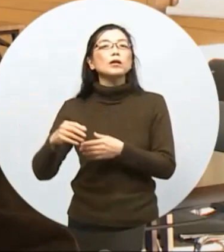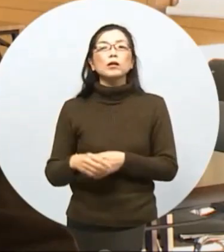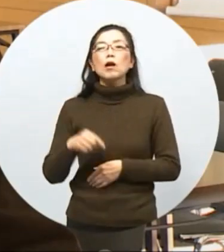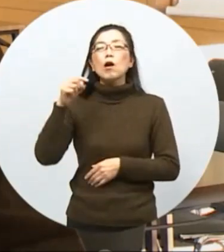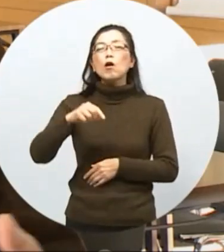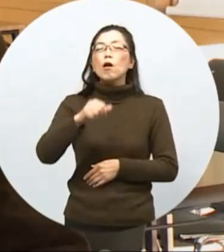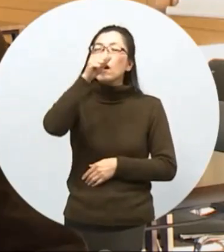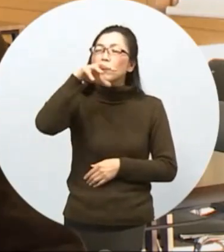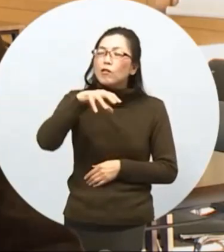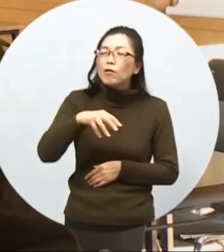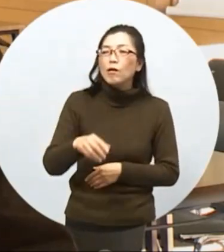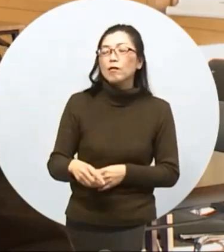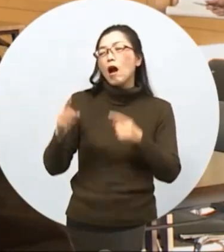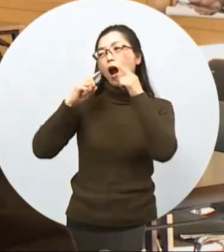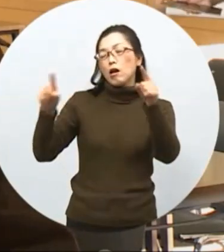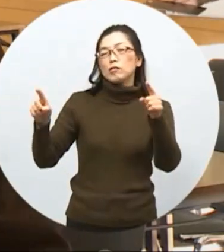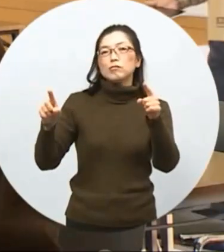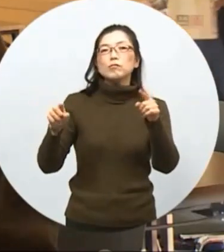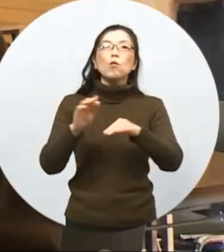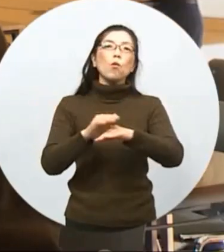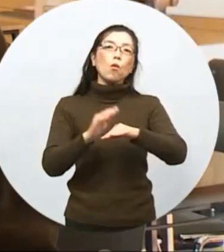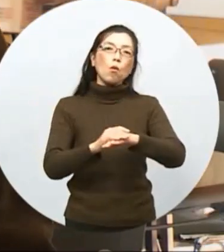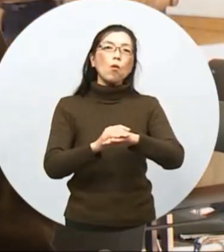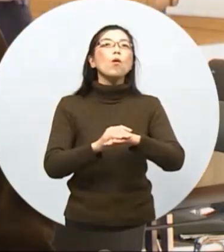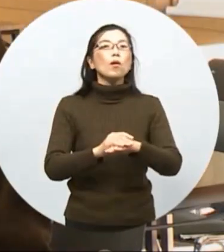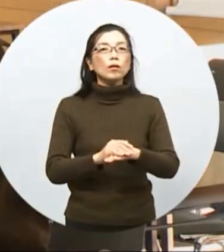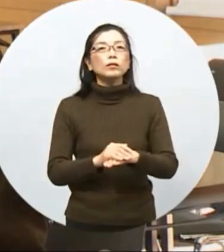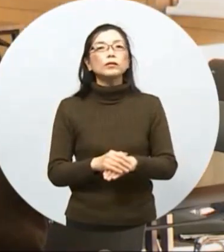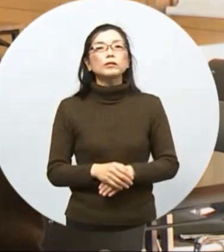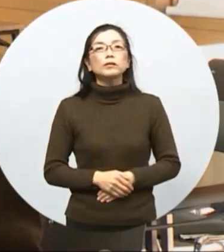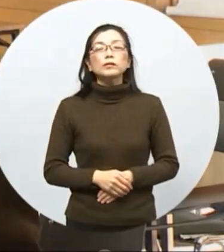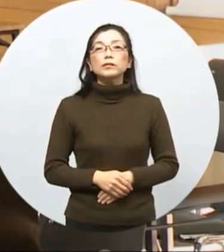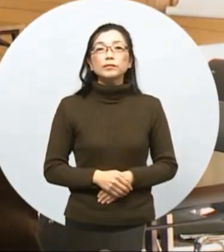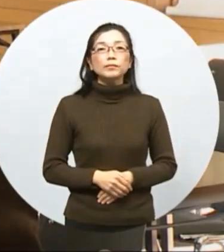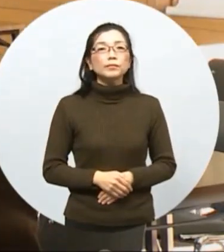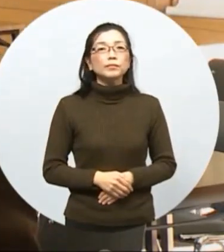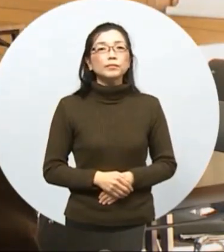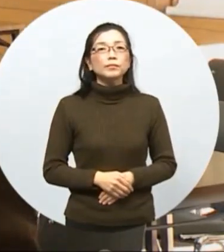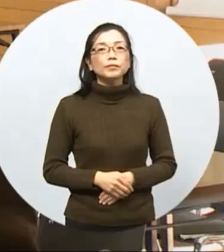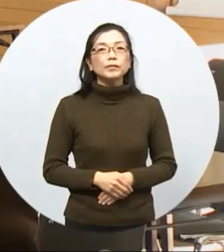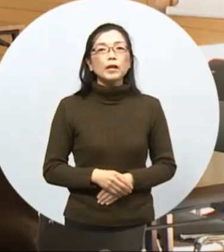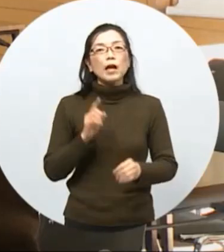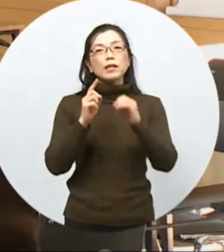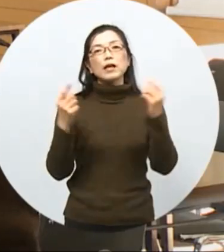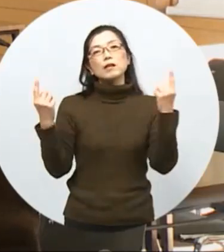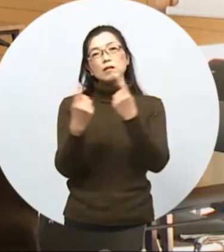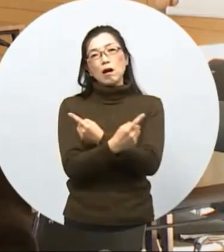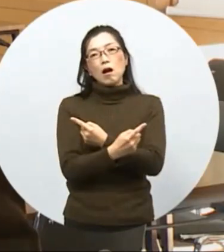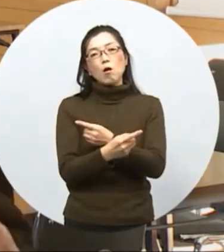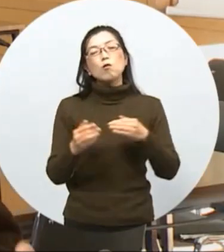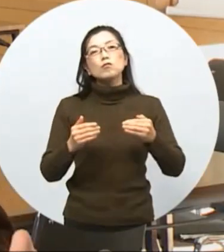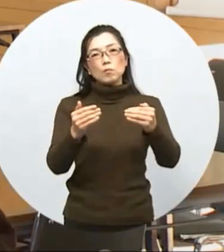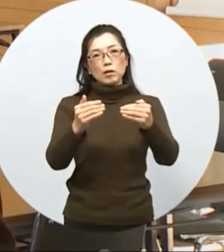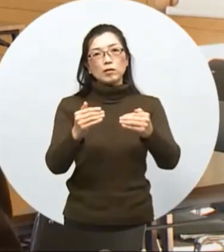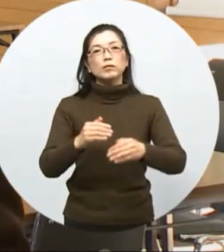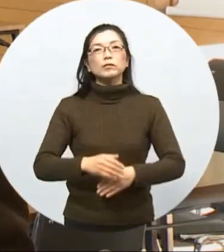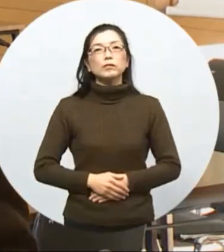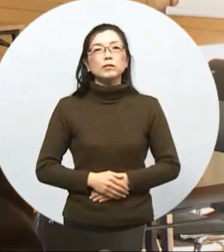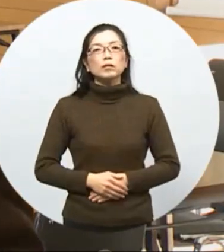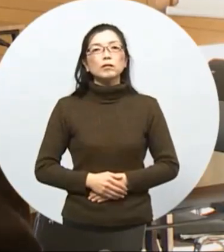ある町なんだっていうことをこう発信していくっていうんですかね、なんかそういう材料にしようとかっていうようなことでデジタル化を進めているようなところがあって、や